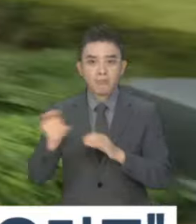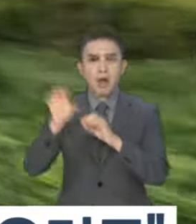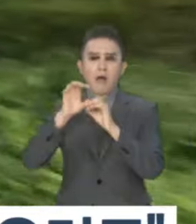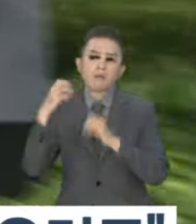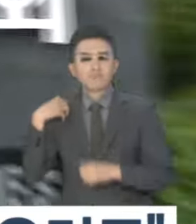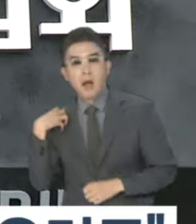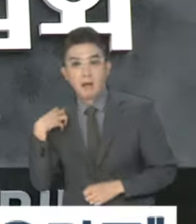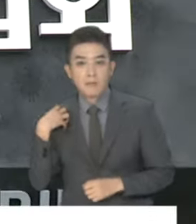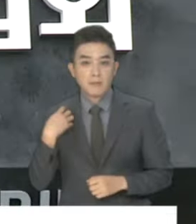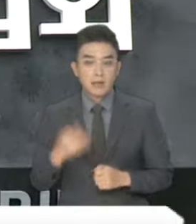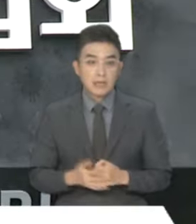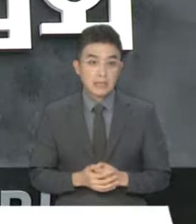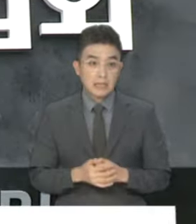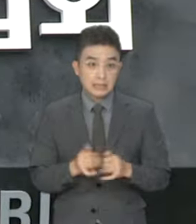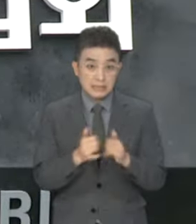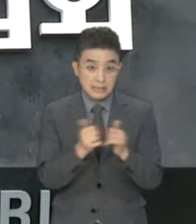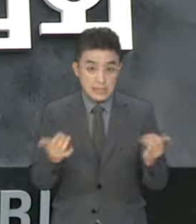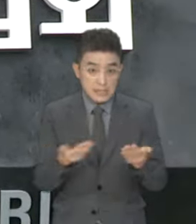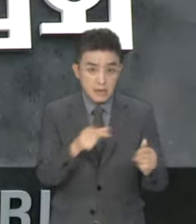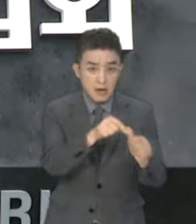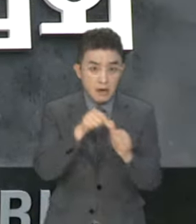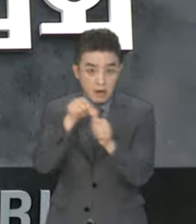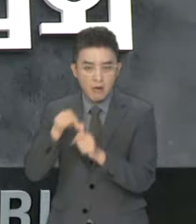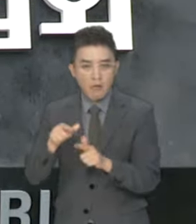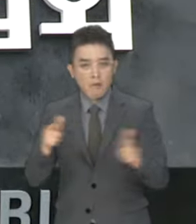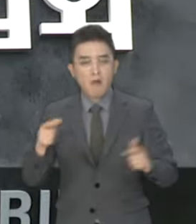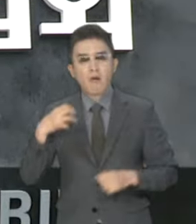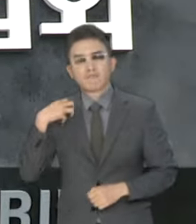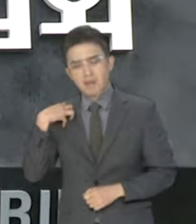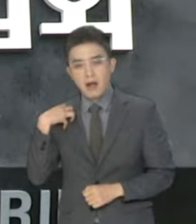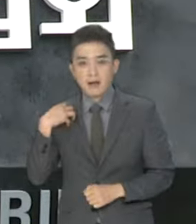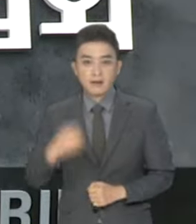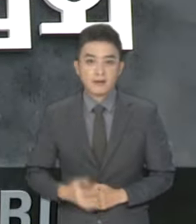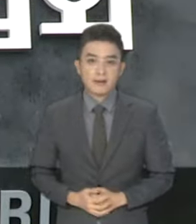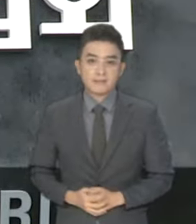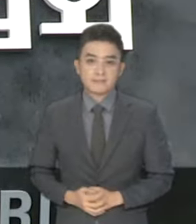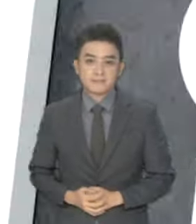일자리에도 부정적인 영향이 초래될 것으로 우려한다고 밝혔습니다